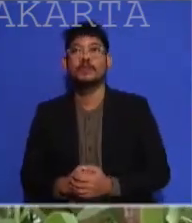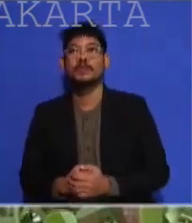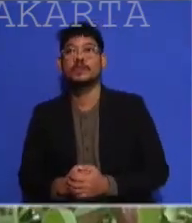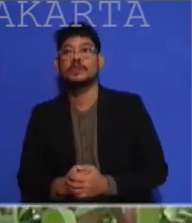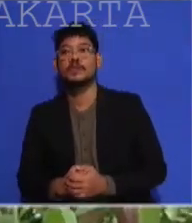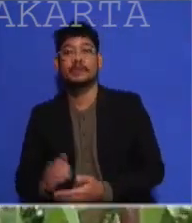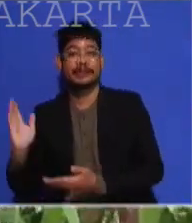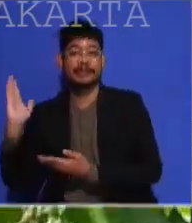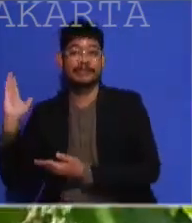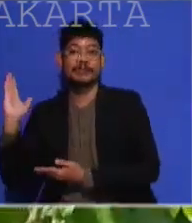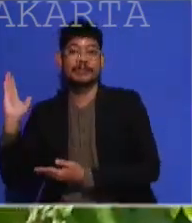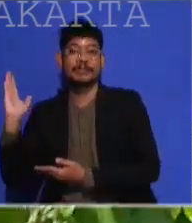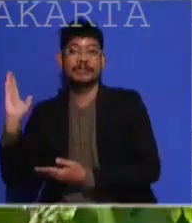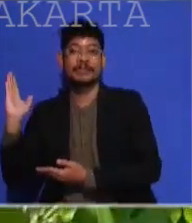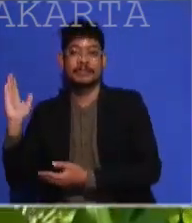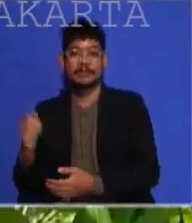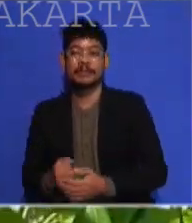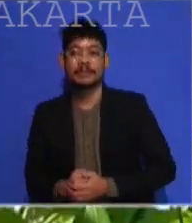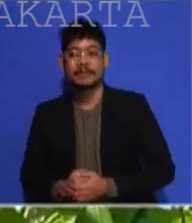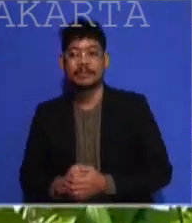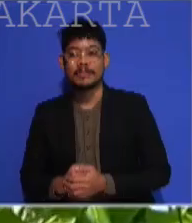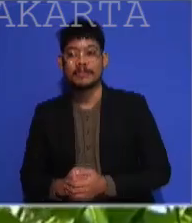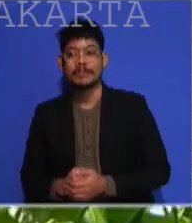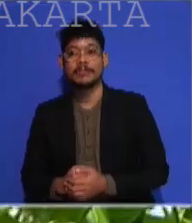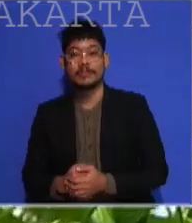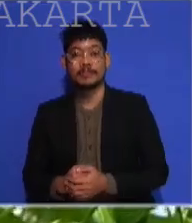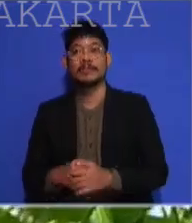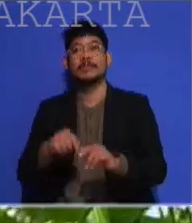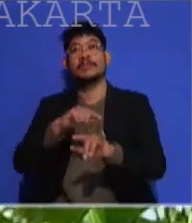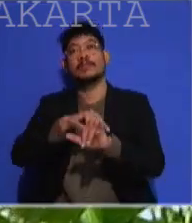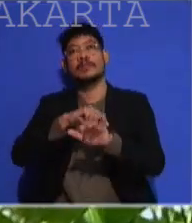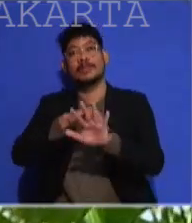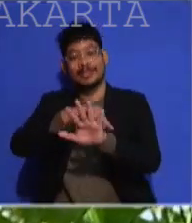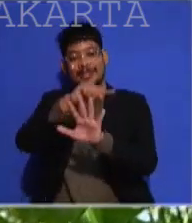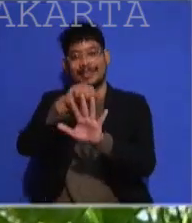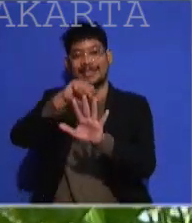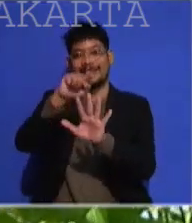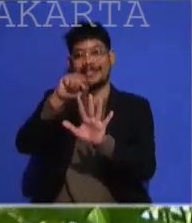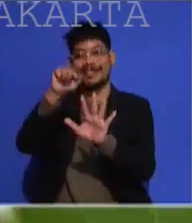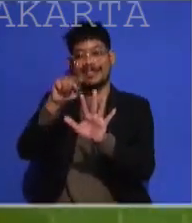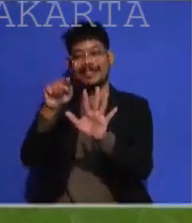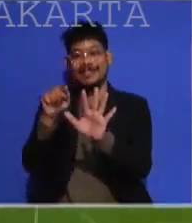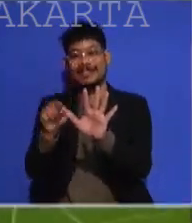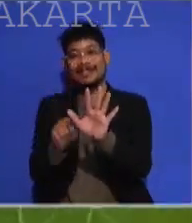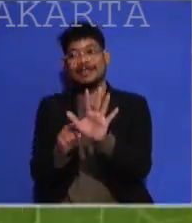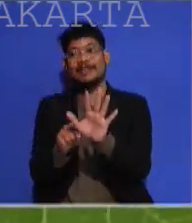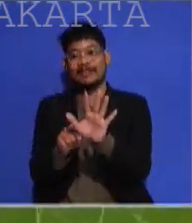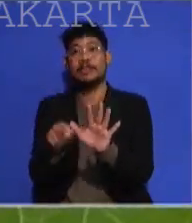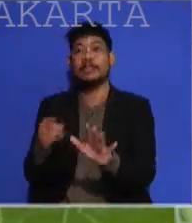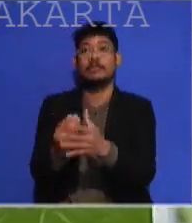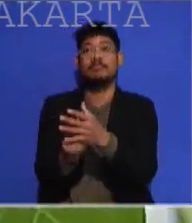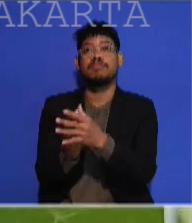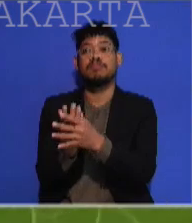Kados mekaten menika wujudipun tanaman jarak pager. Saged kamuningan tanaman jarak pager menika kathah tuwa ing pekawisan menapa dene